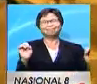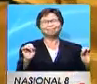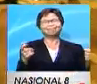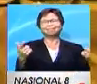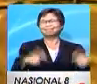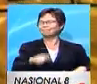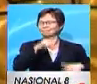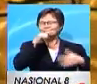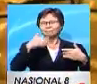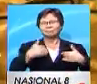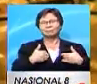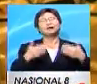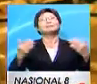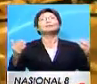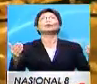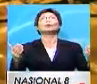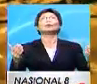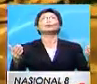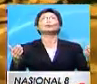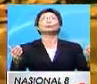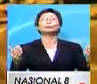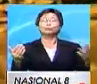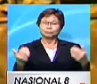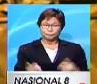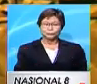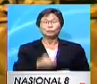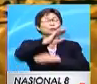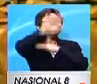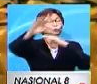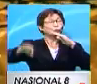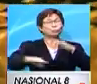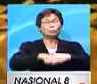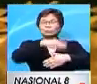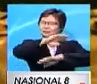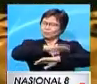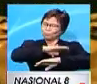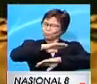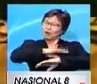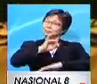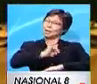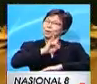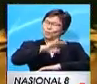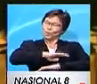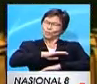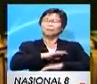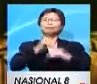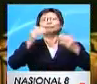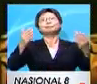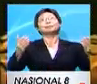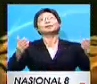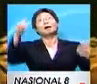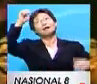berlaku jadi Alhamdulillah kita pada keseluruhannya berpuas hati dan